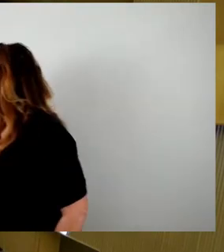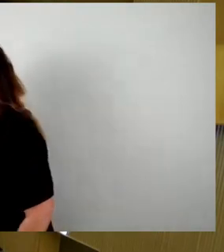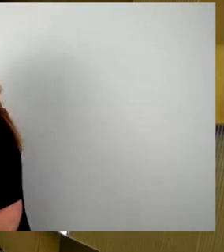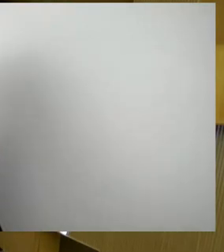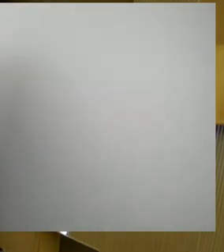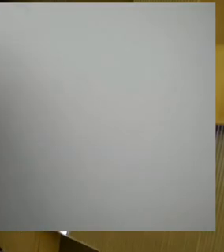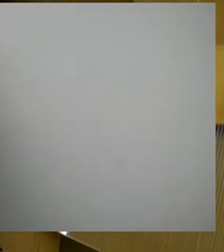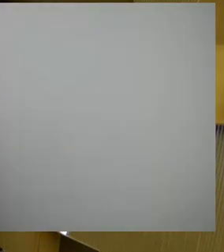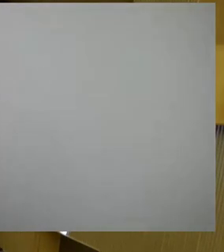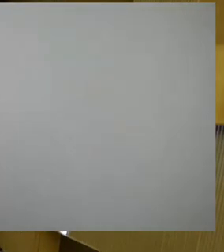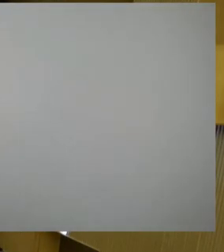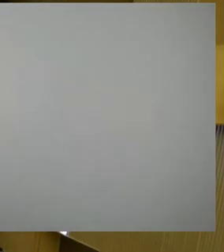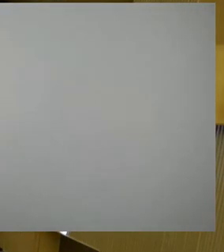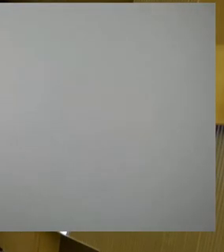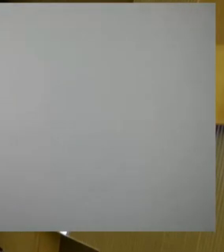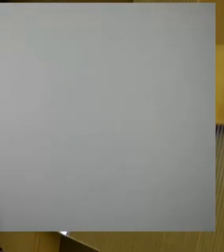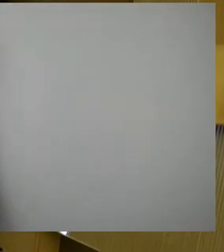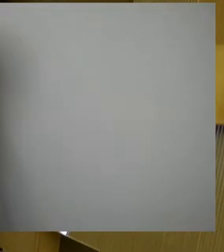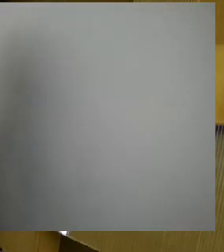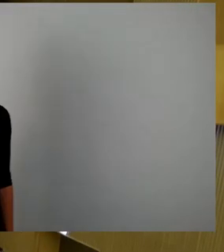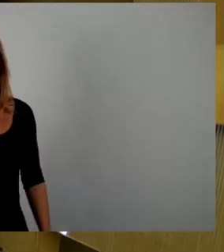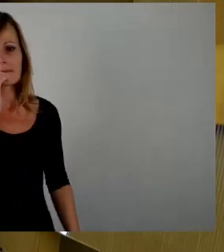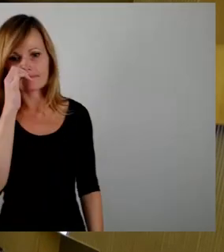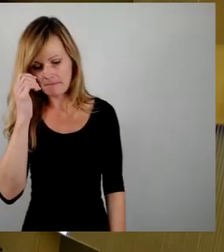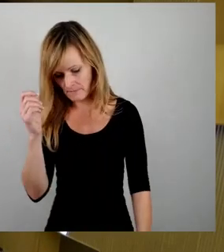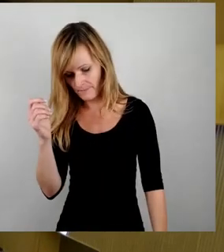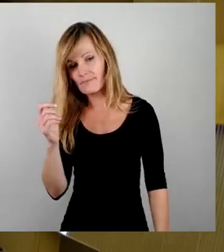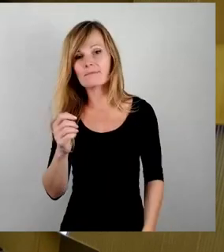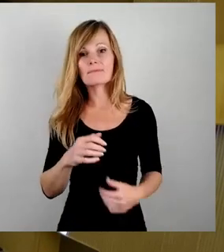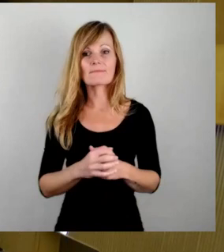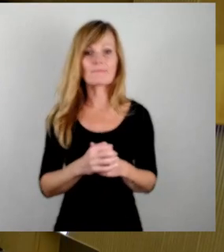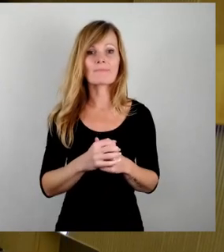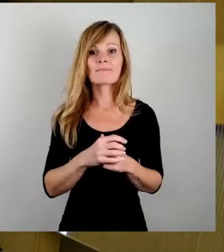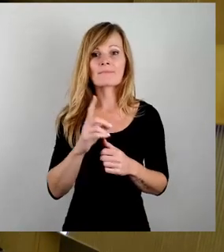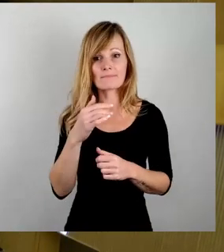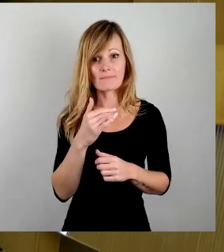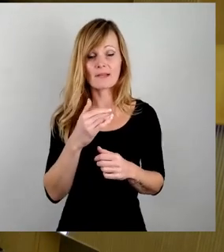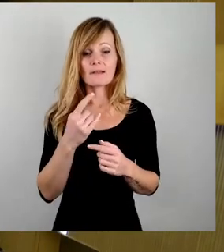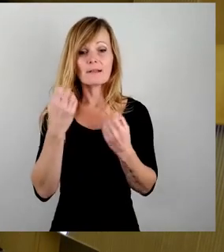Es ist bloß unverständlich, dass das Ganze viele, viele Jahre dauert.